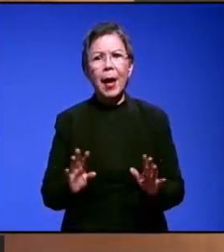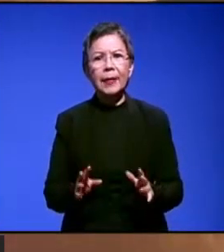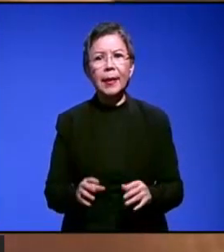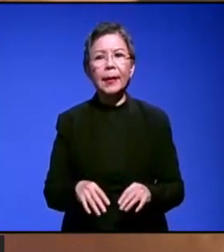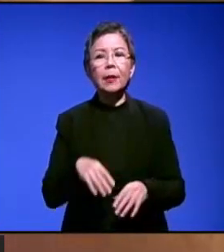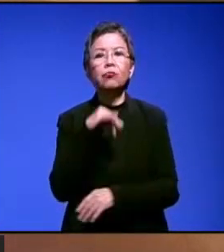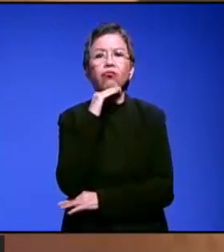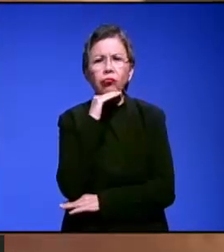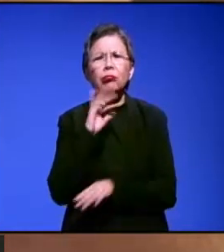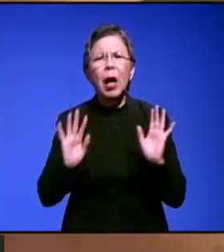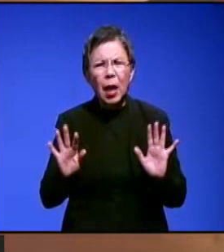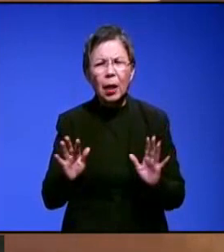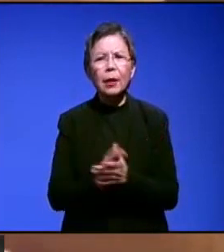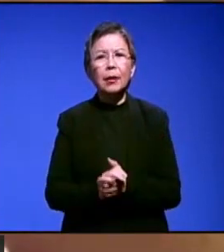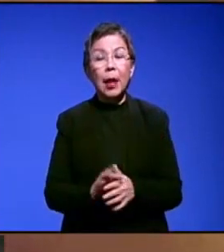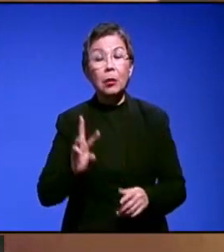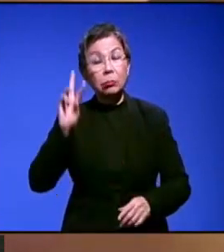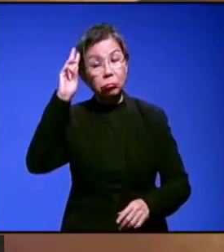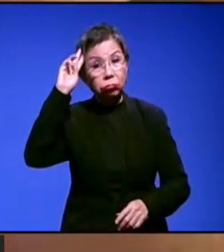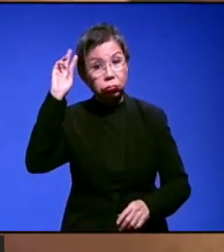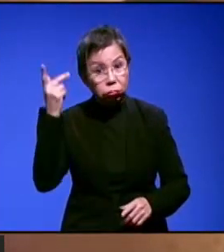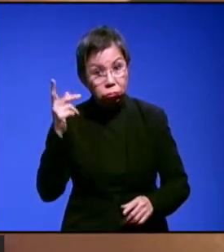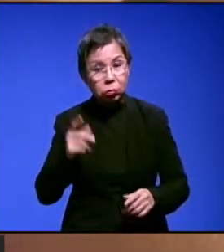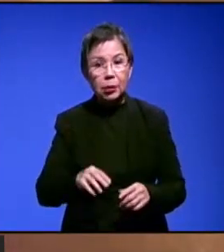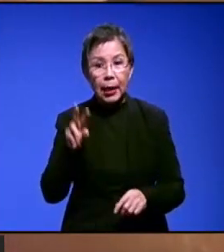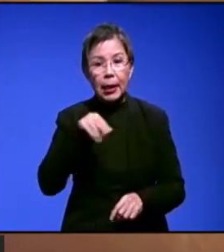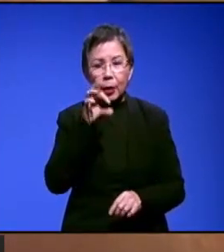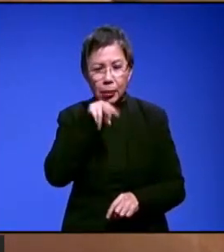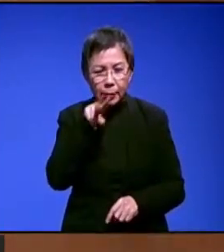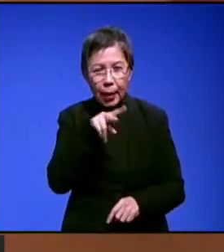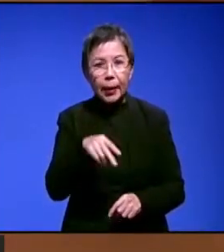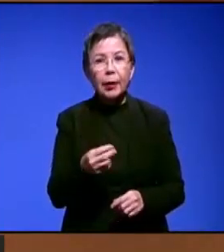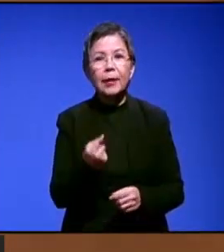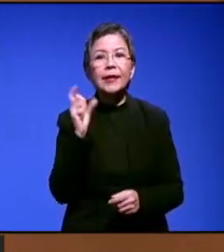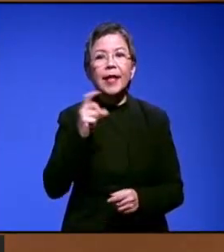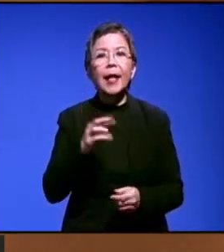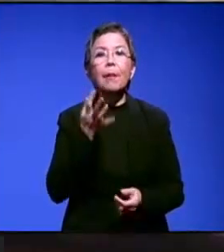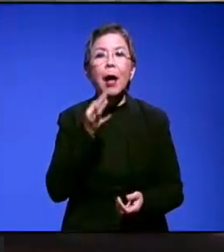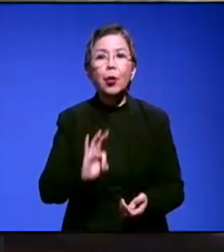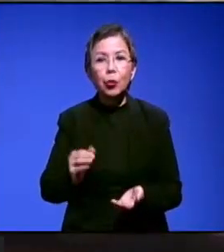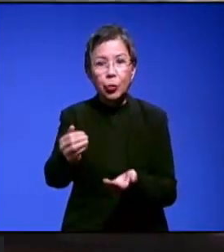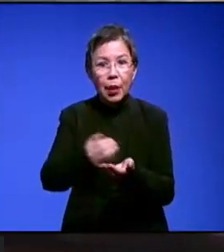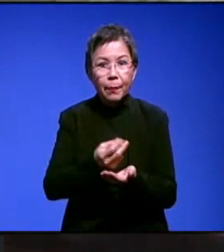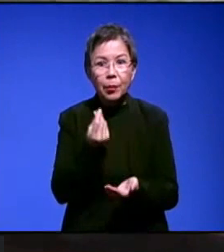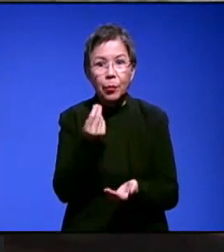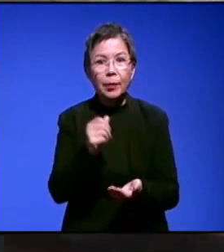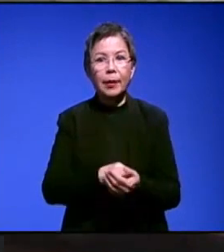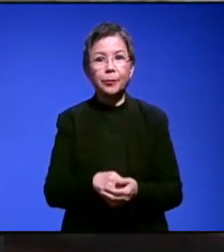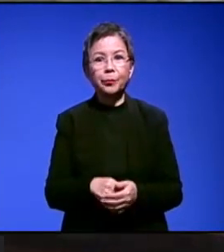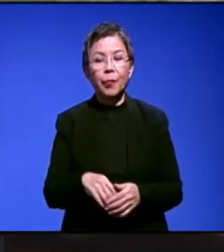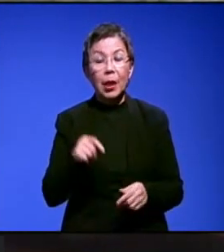kehilangan pekerjaan dan terpaksa beralih profesi atau mencari sumber pendapatan lain. Belakangan memang